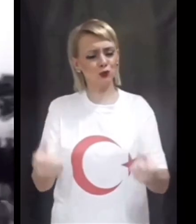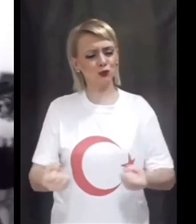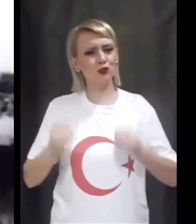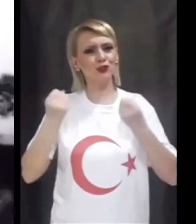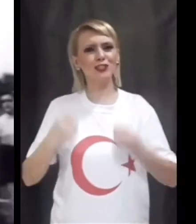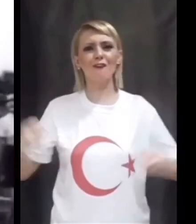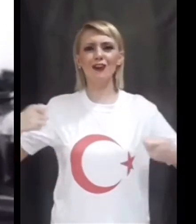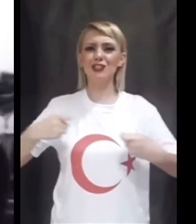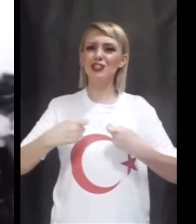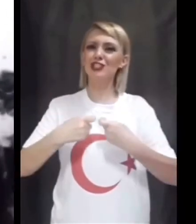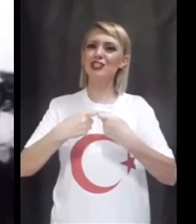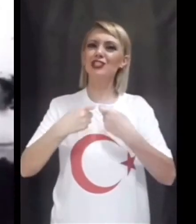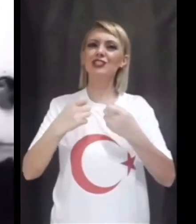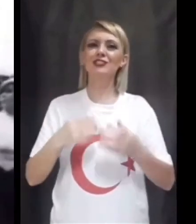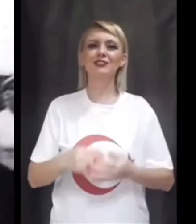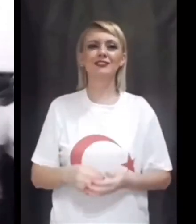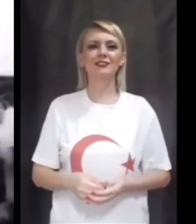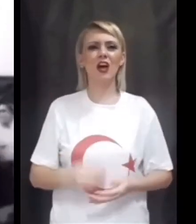Başladı kurtuluş savaşı.